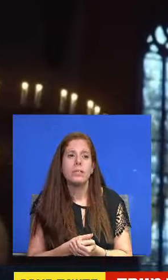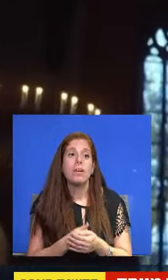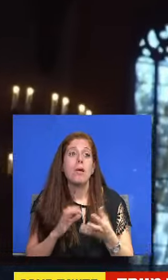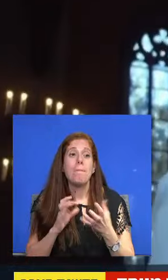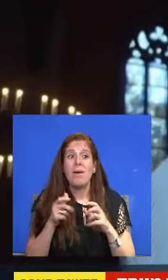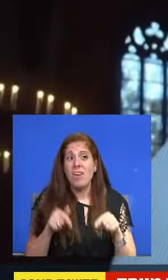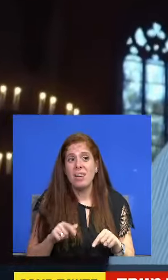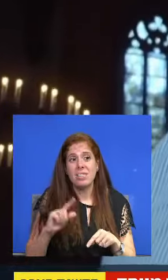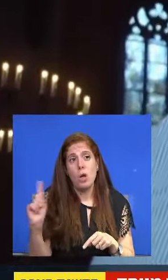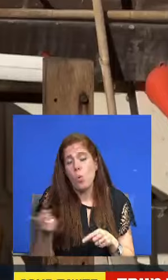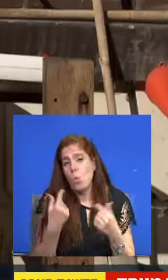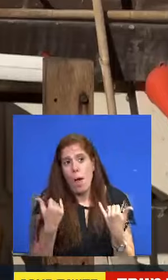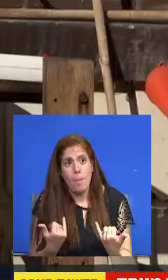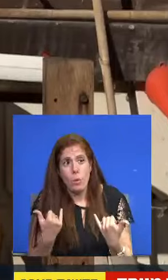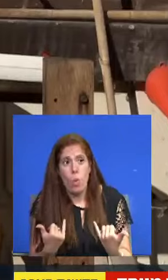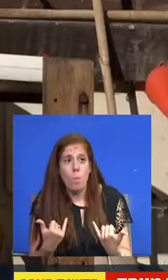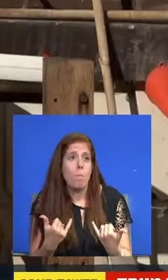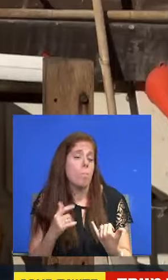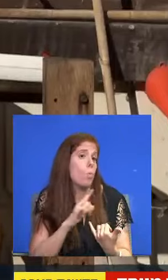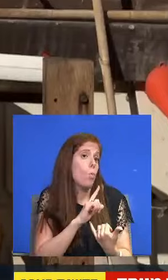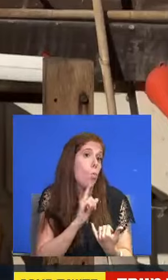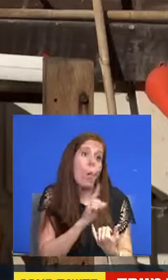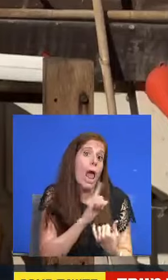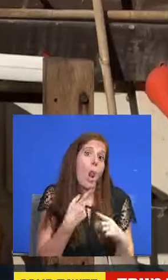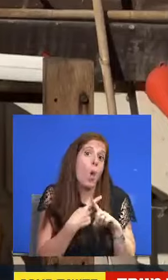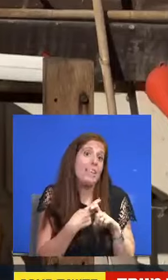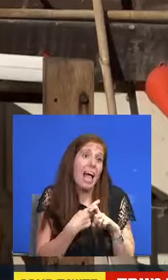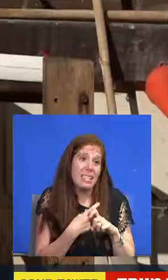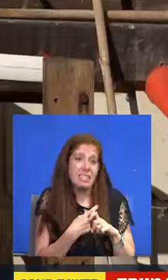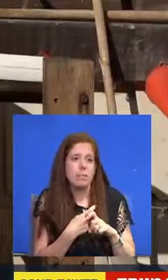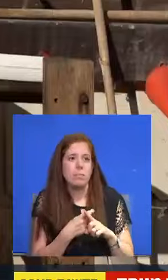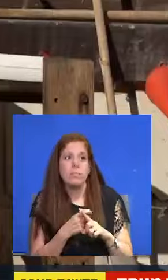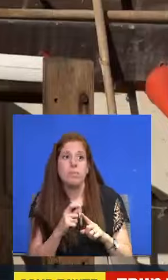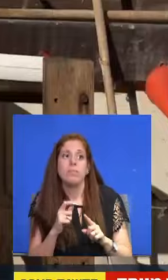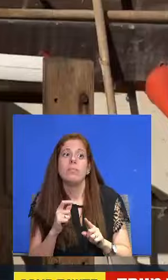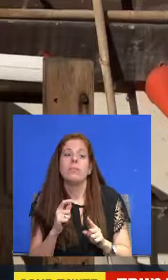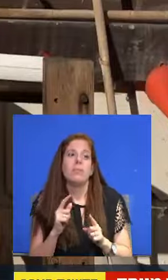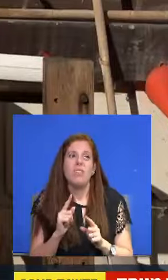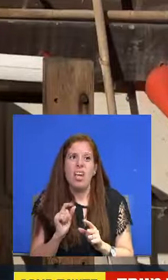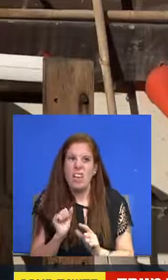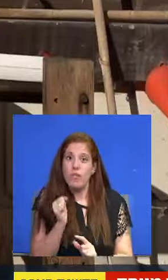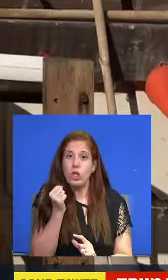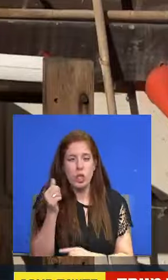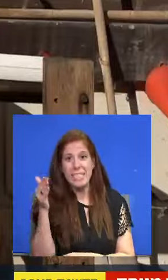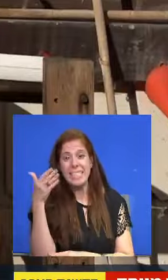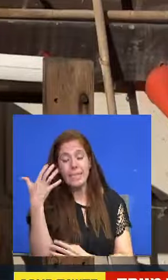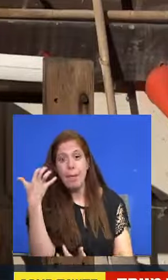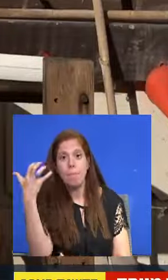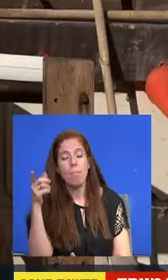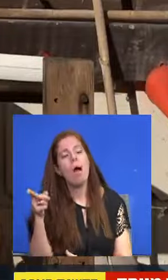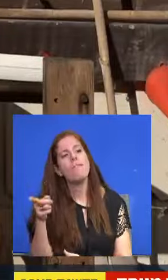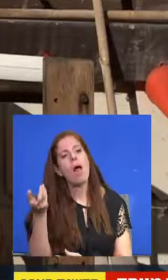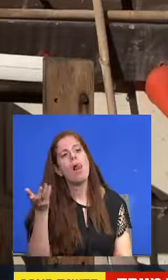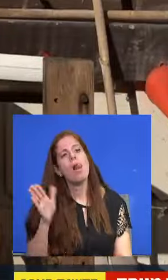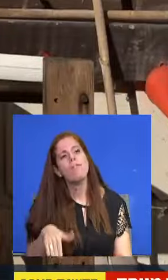Hier waren faktisch alle Leute waren, also wenn nicht Nazis oder faschistisch, aber